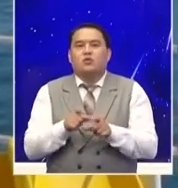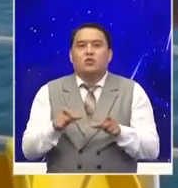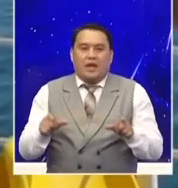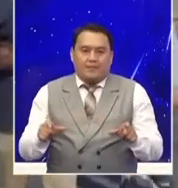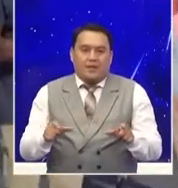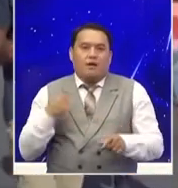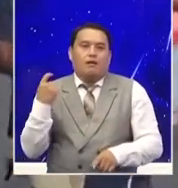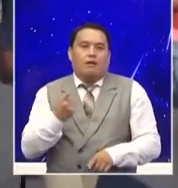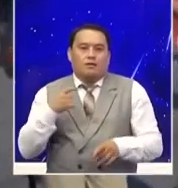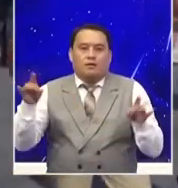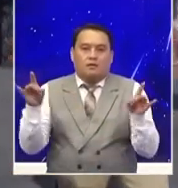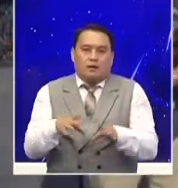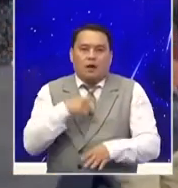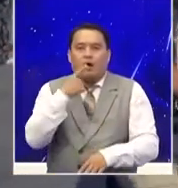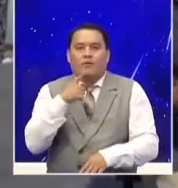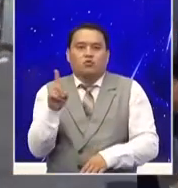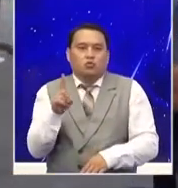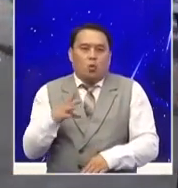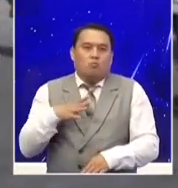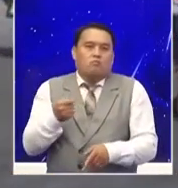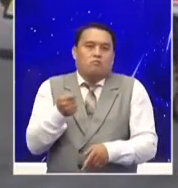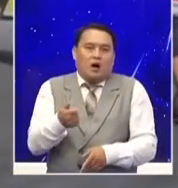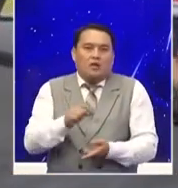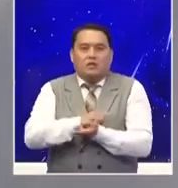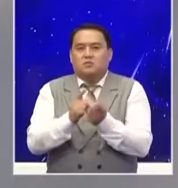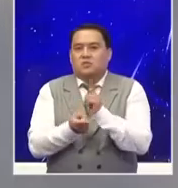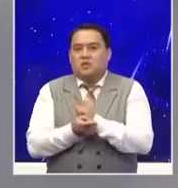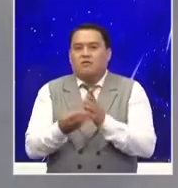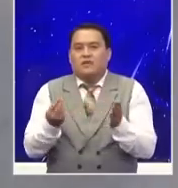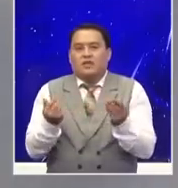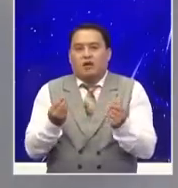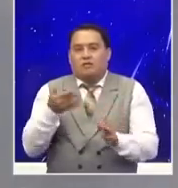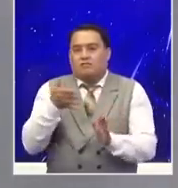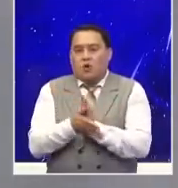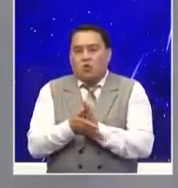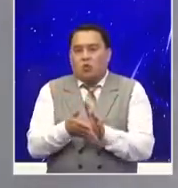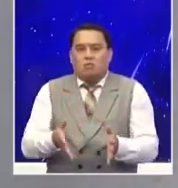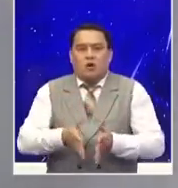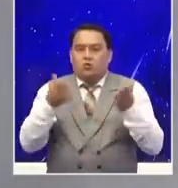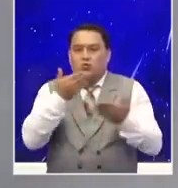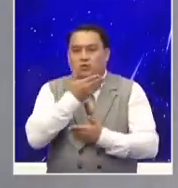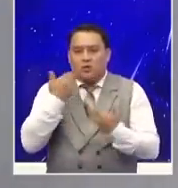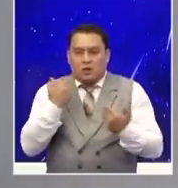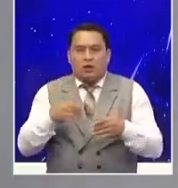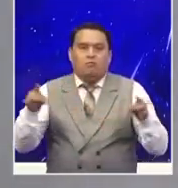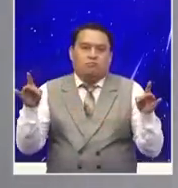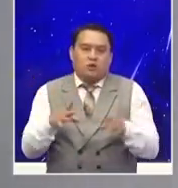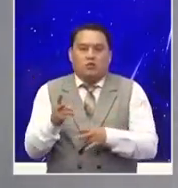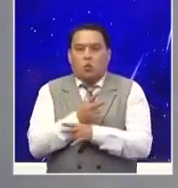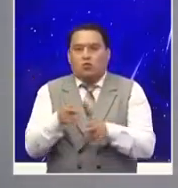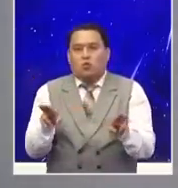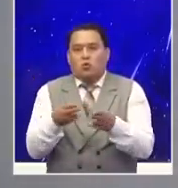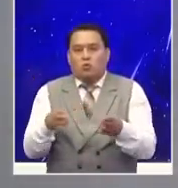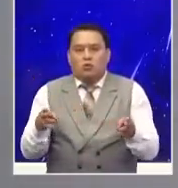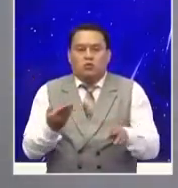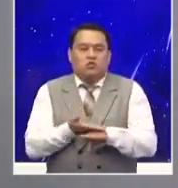клиентов. Владельцы ресторанов говорят, что для них мало что изменилось и что финансовые потери не так значительны. А вот барам и ночным клубам